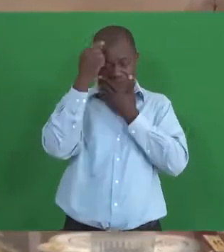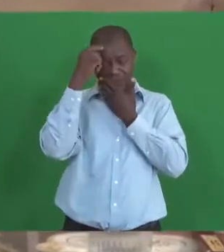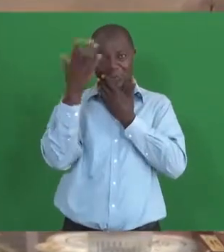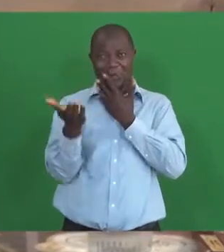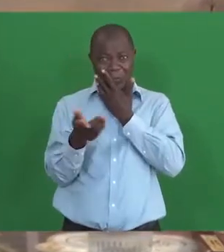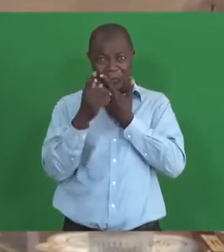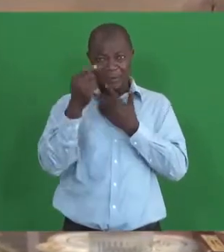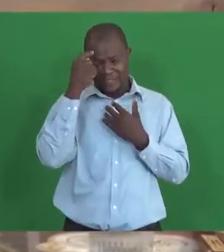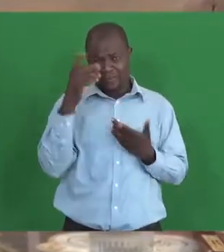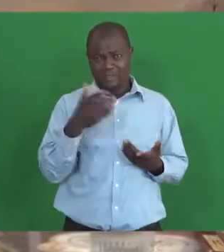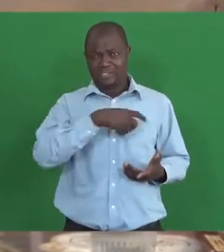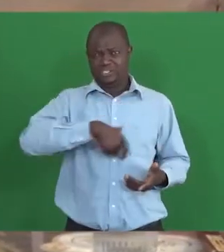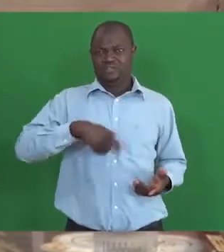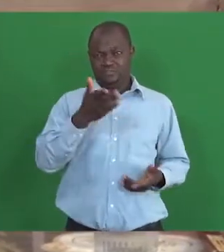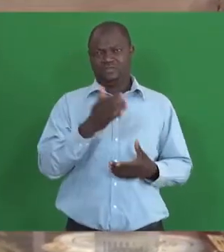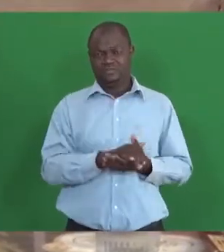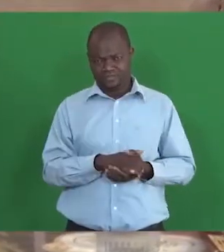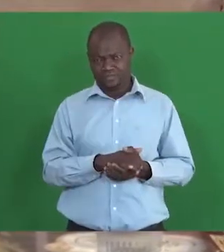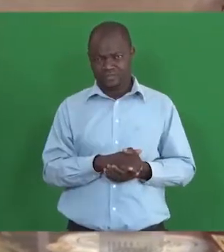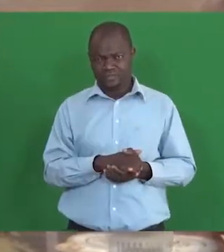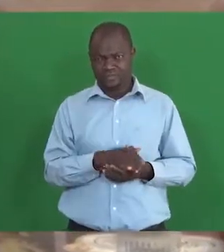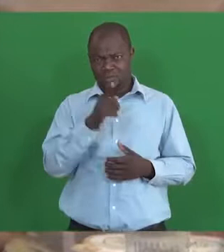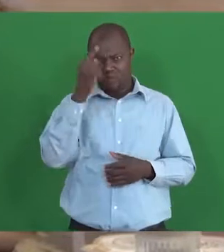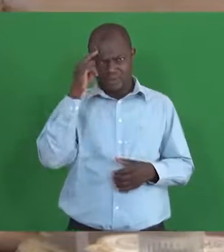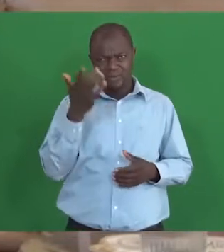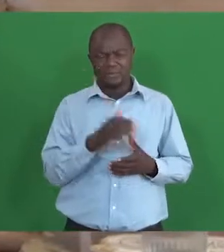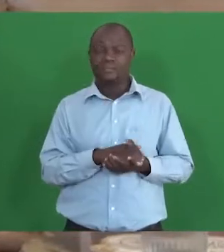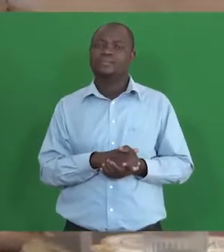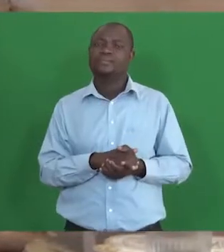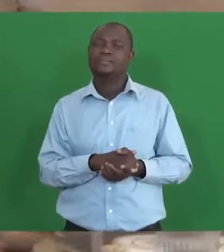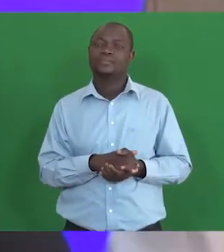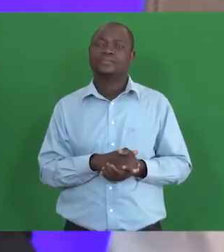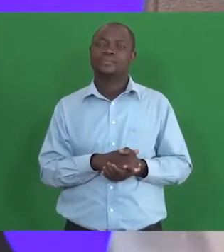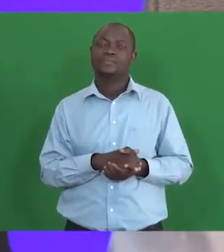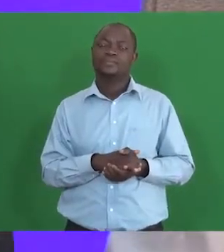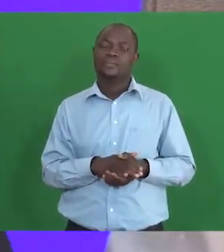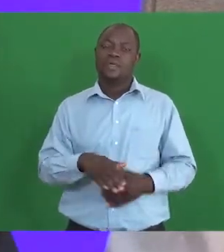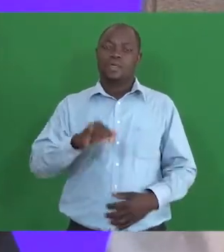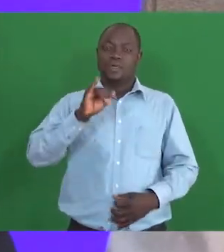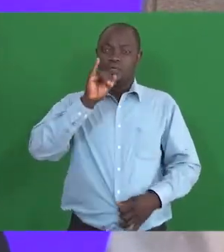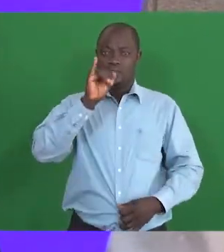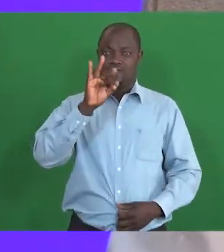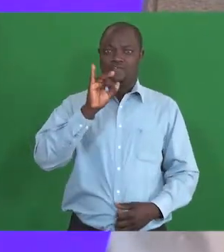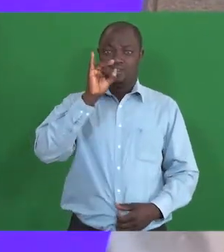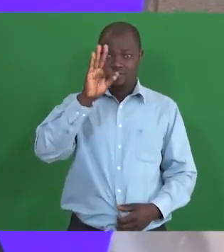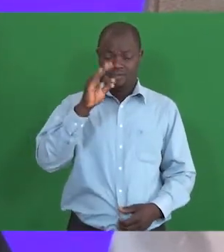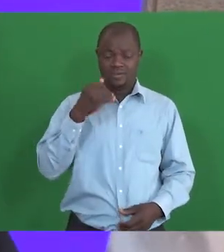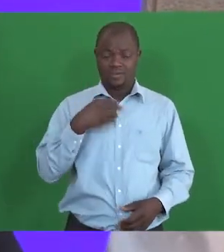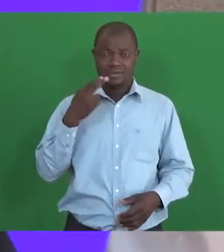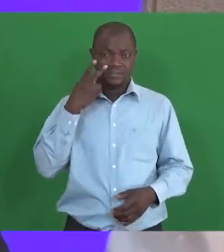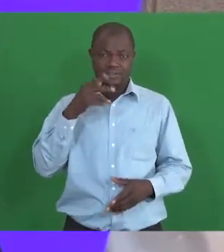kuwarira. Tomboya pane vamwe changamire. Munoiona sei changamire zviri panezvi? Tikatarisa nyaya